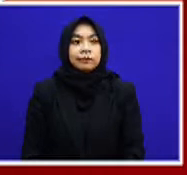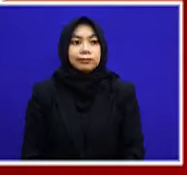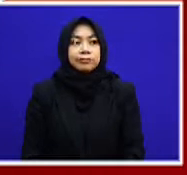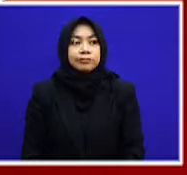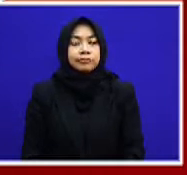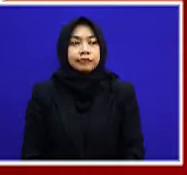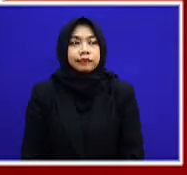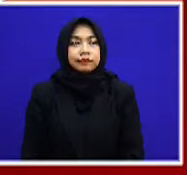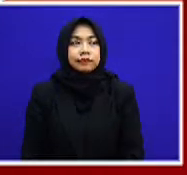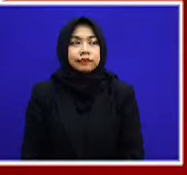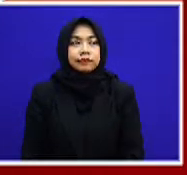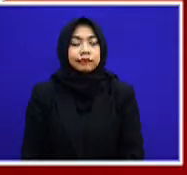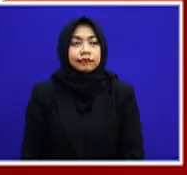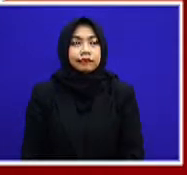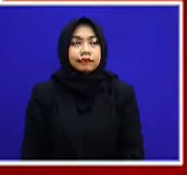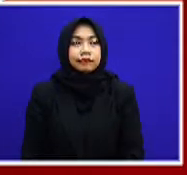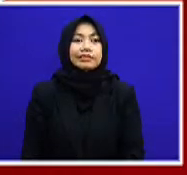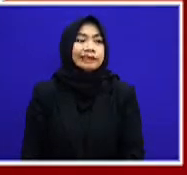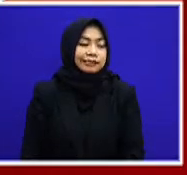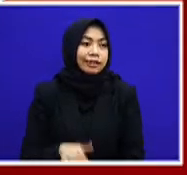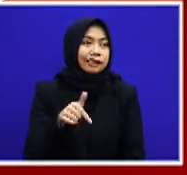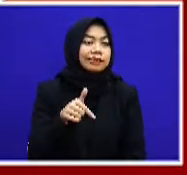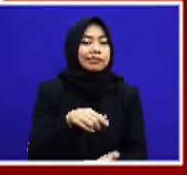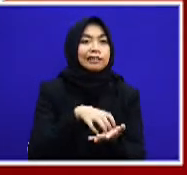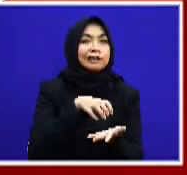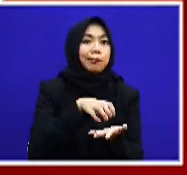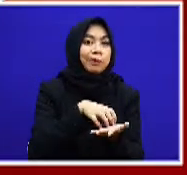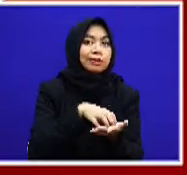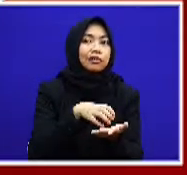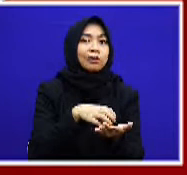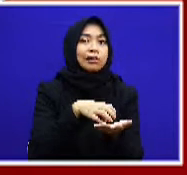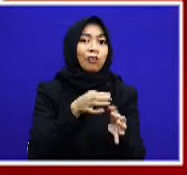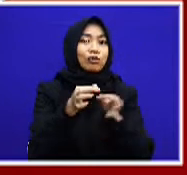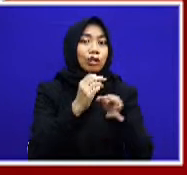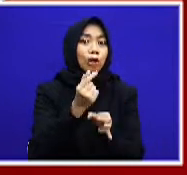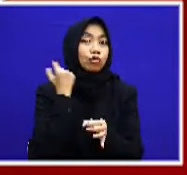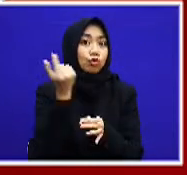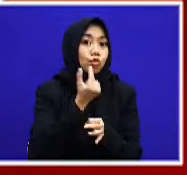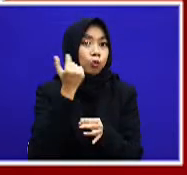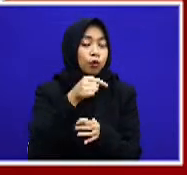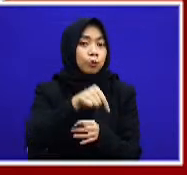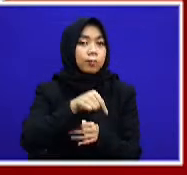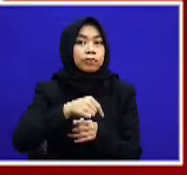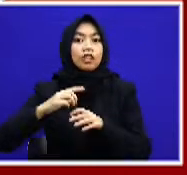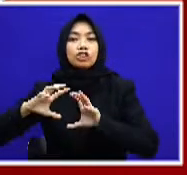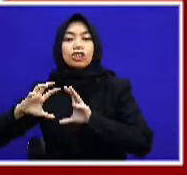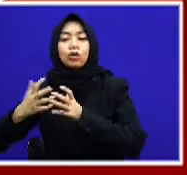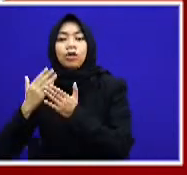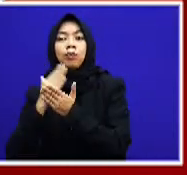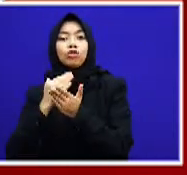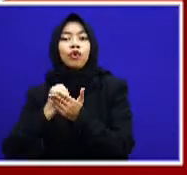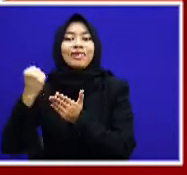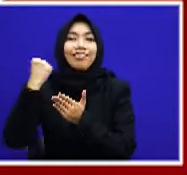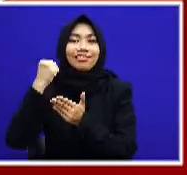berjalan adalah memastikan bahwa fasilitas publik, tempat aktivitas masyarakat, itu harus ada satgas prokes